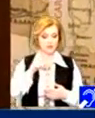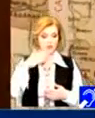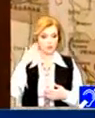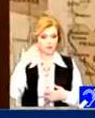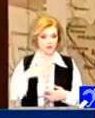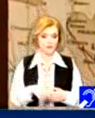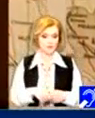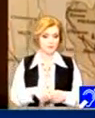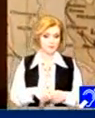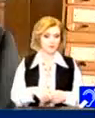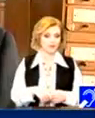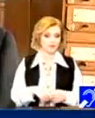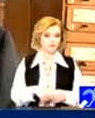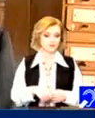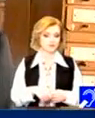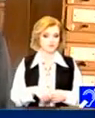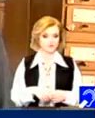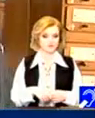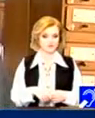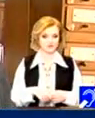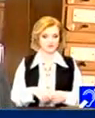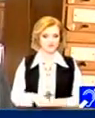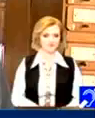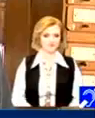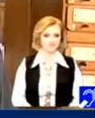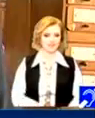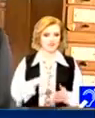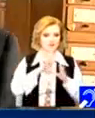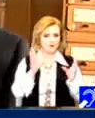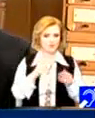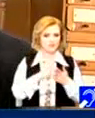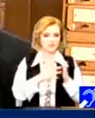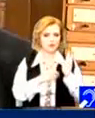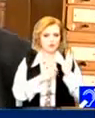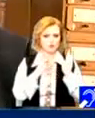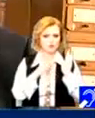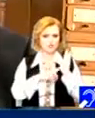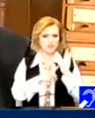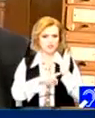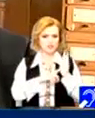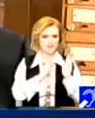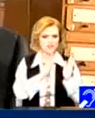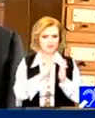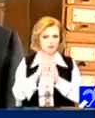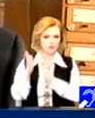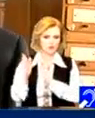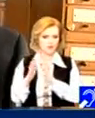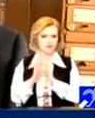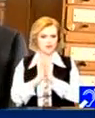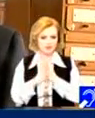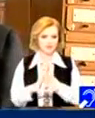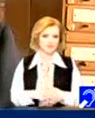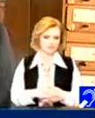ani și 100 de cărți. Desfășurată înseamnă 160 de volume. Volume absolut importante și impresionante